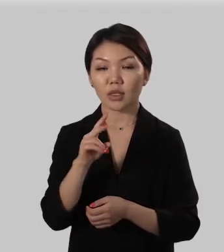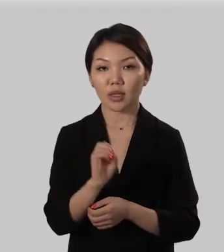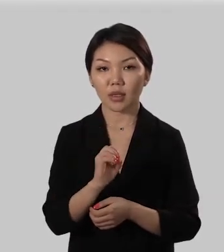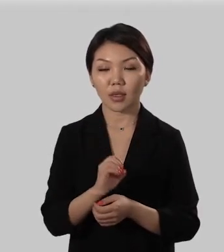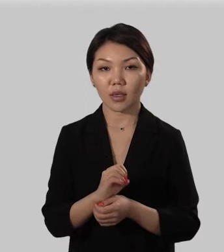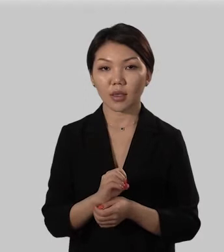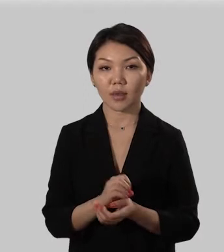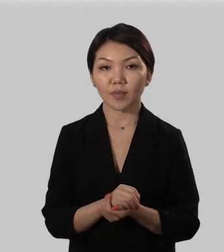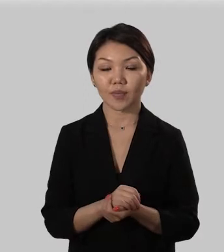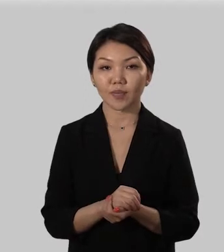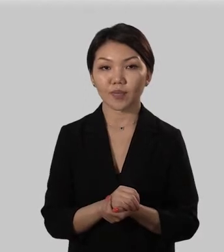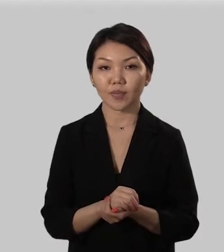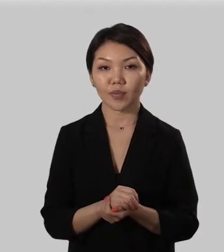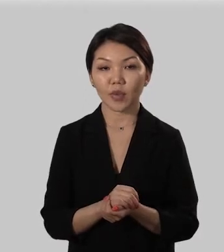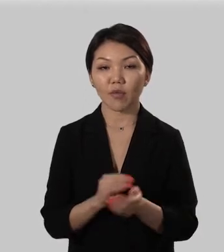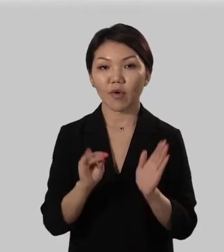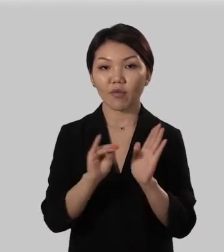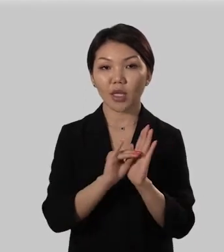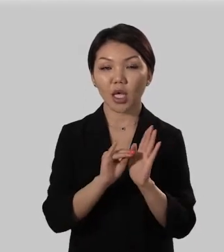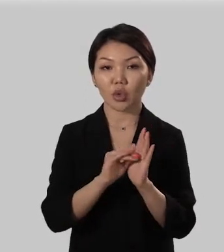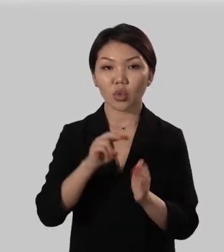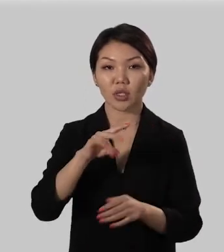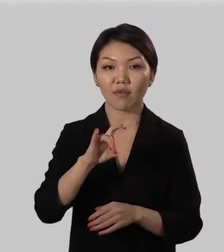заходим во вкладку словари